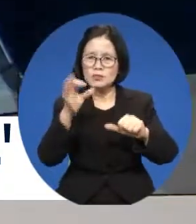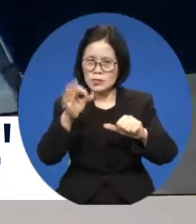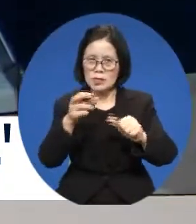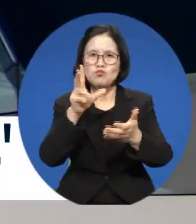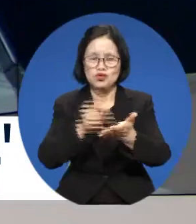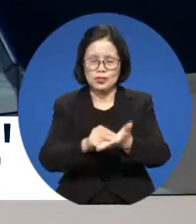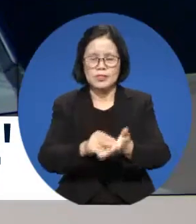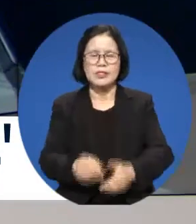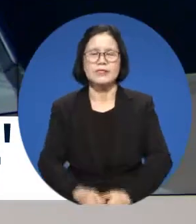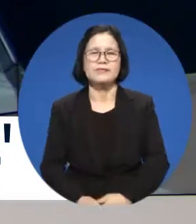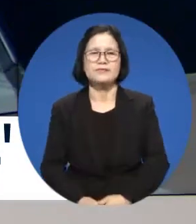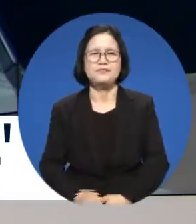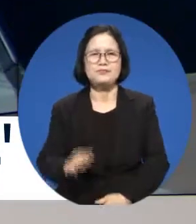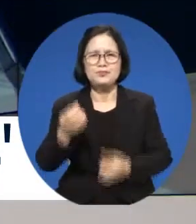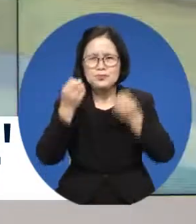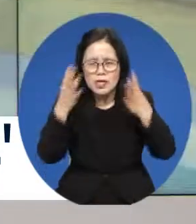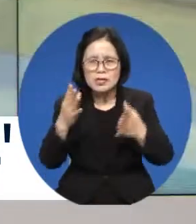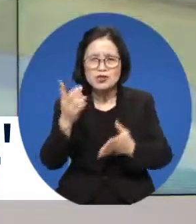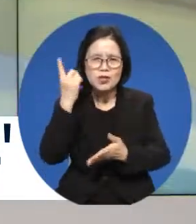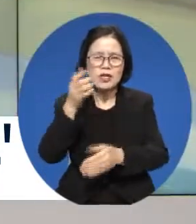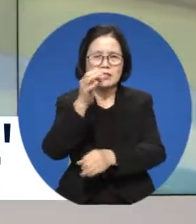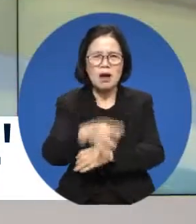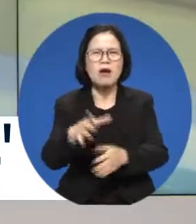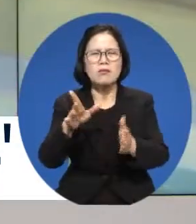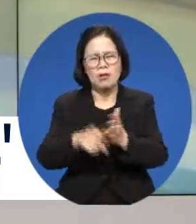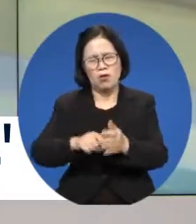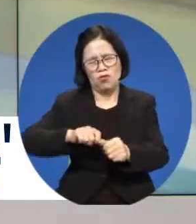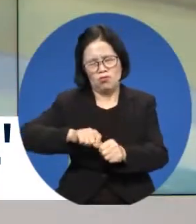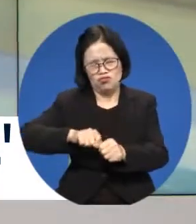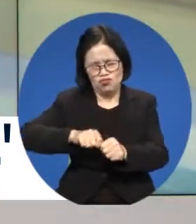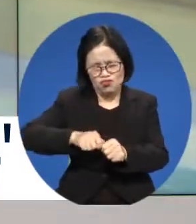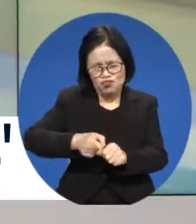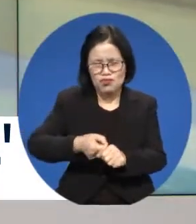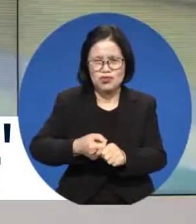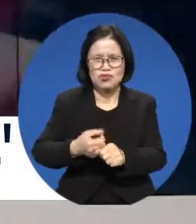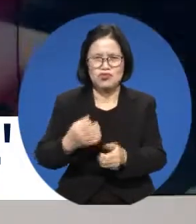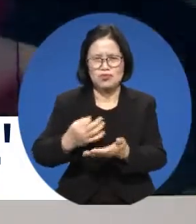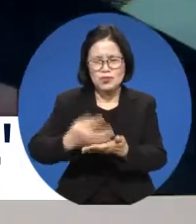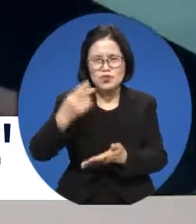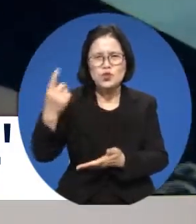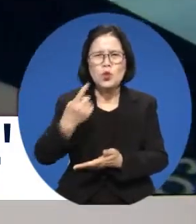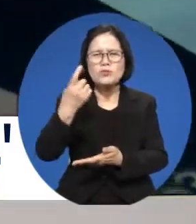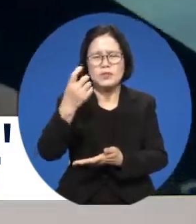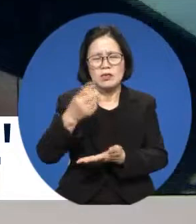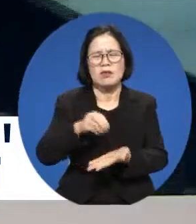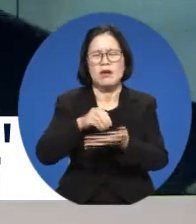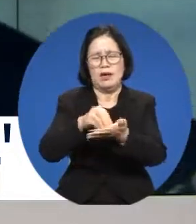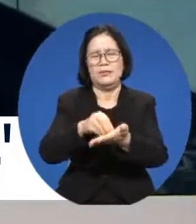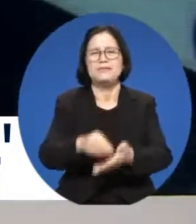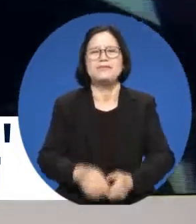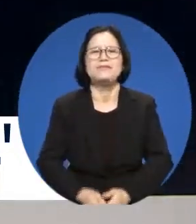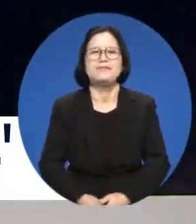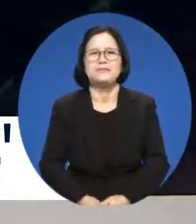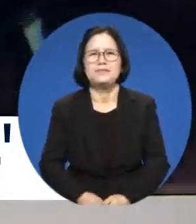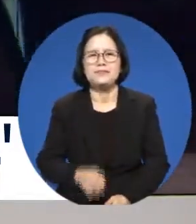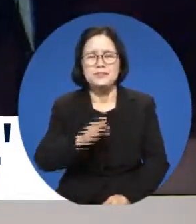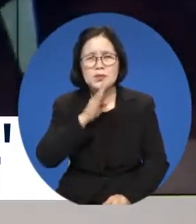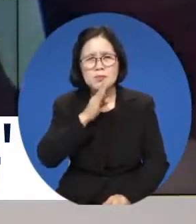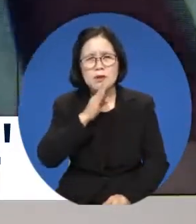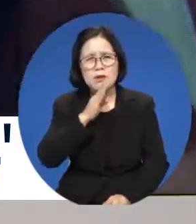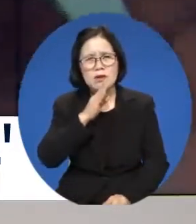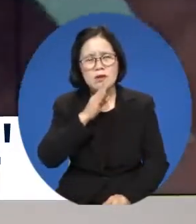짚어보겠습니다. 최신 휴대전화를 살때 울며 겨자 먹기로 고가 요금제를 가입해야 하는데 정말 그